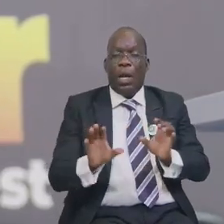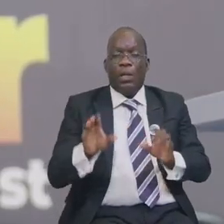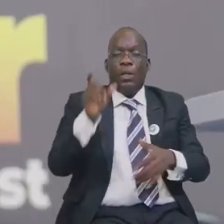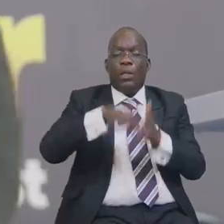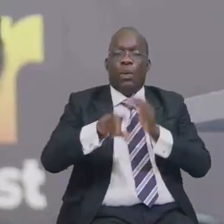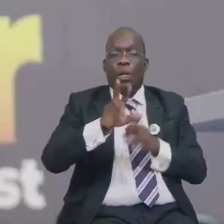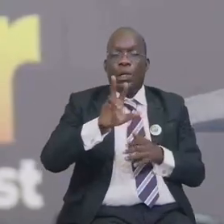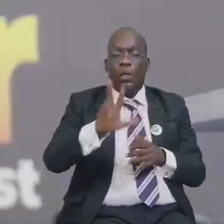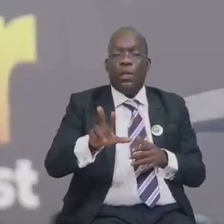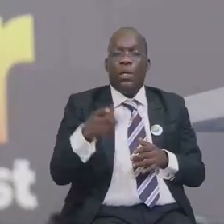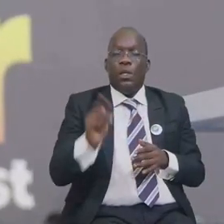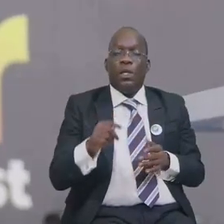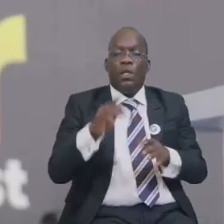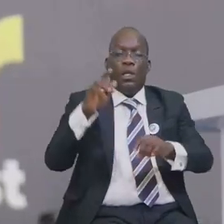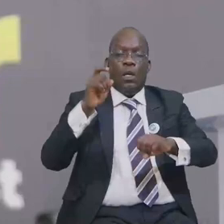ses os reçurent la force.